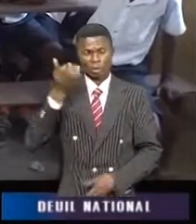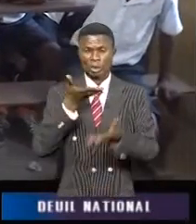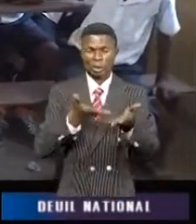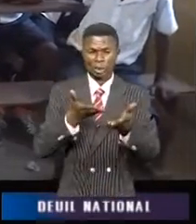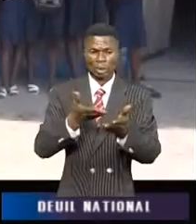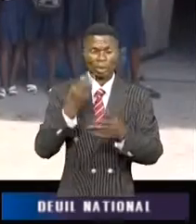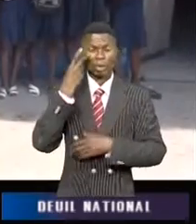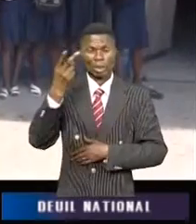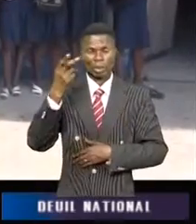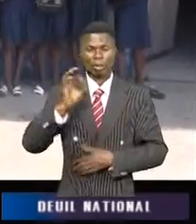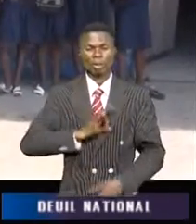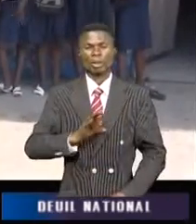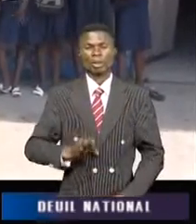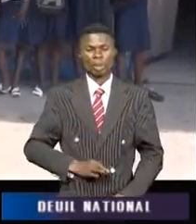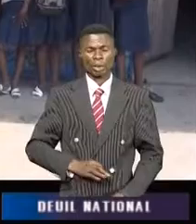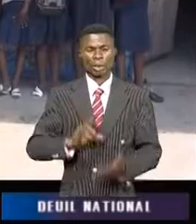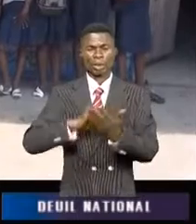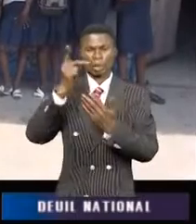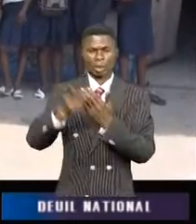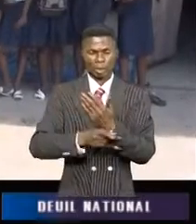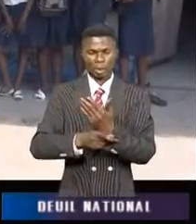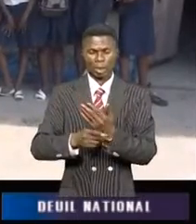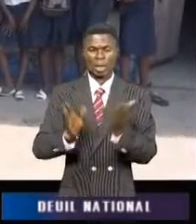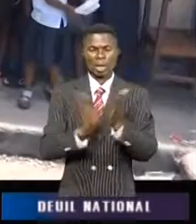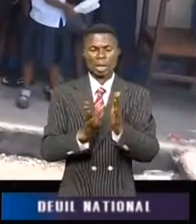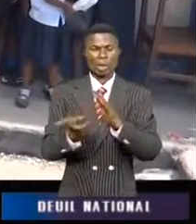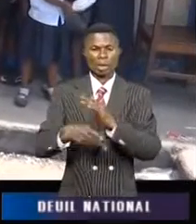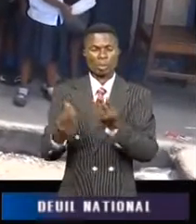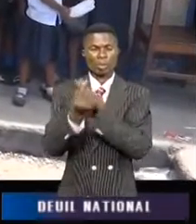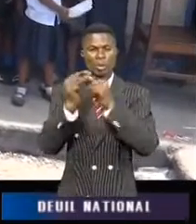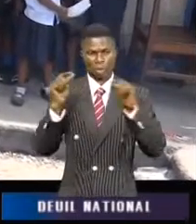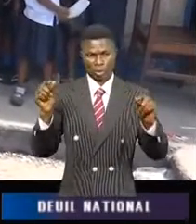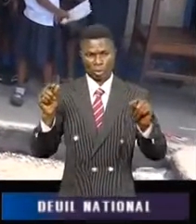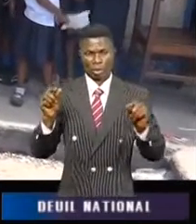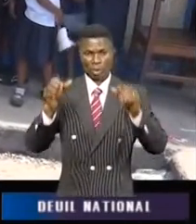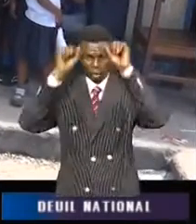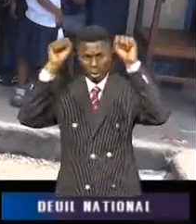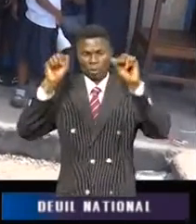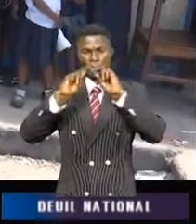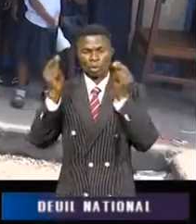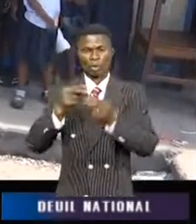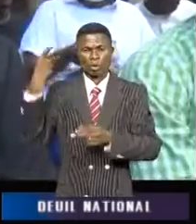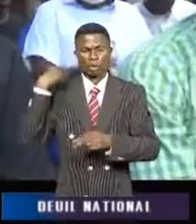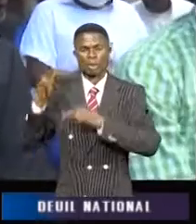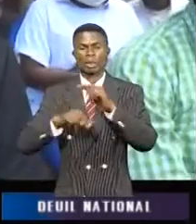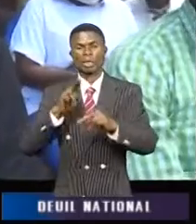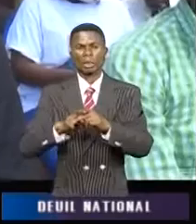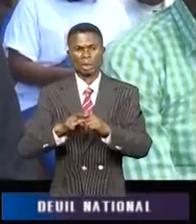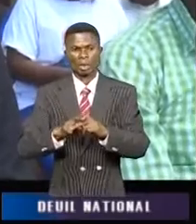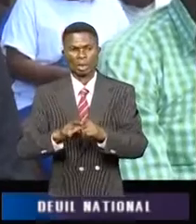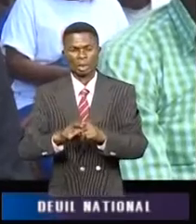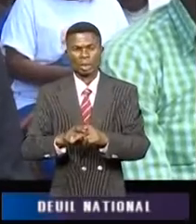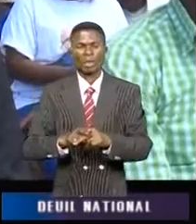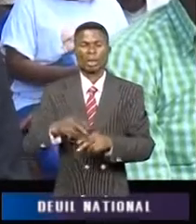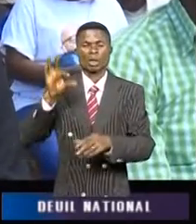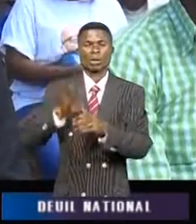la vision du chef de l'État dans son programme sur la gratuité de l'enseignement de base que le président du caucus des députés nationaux, élu de